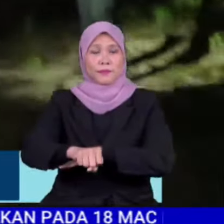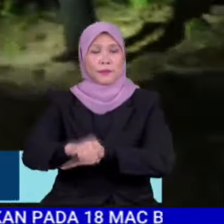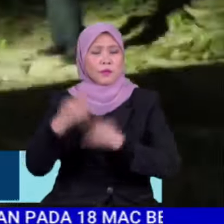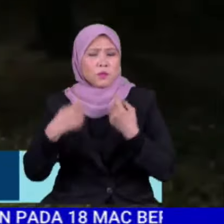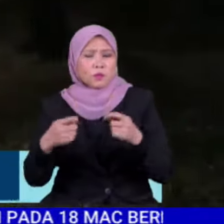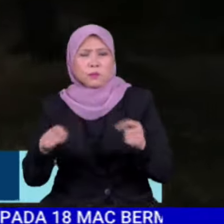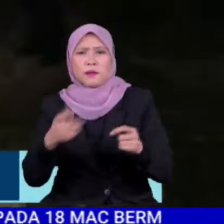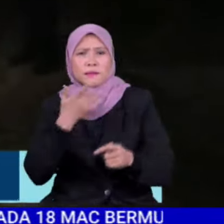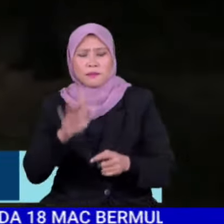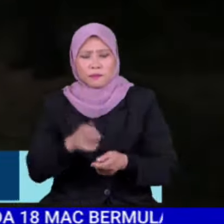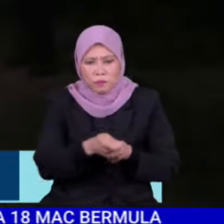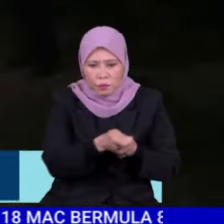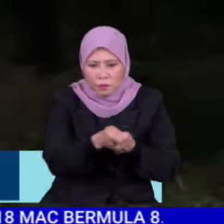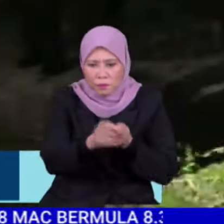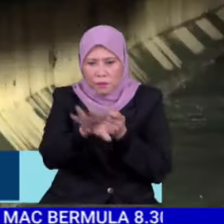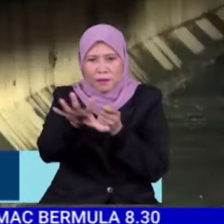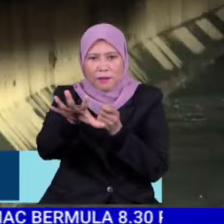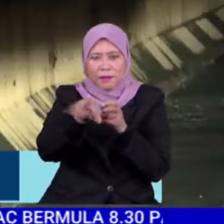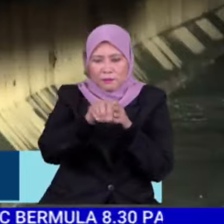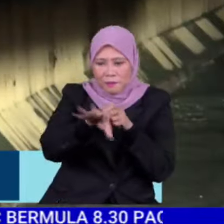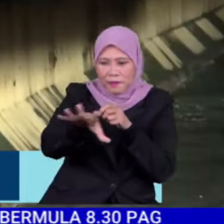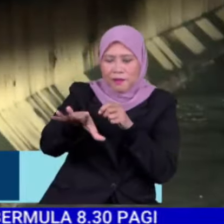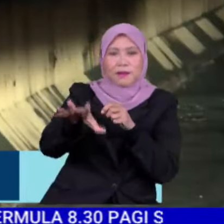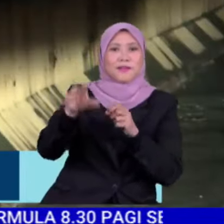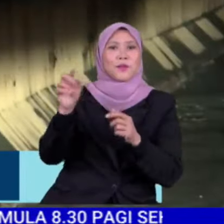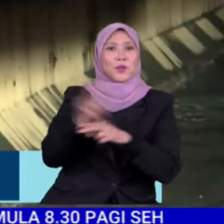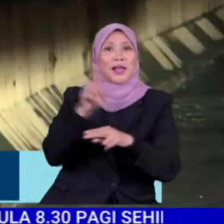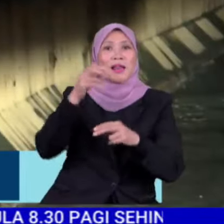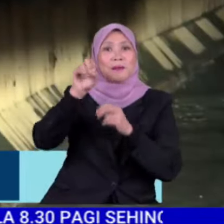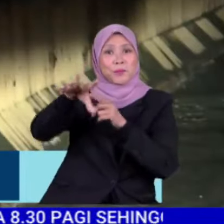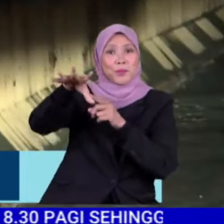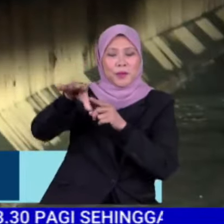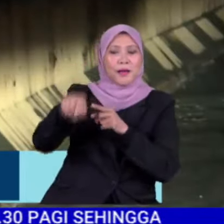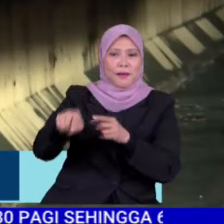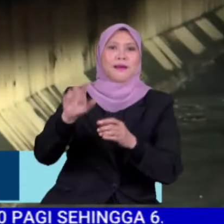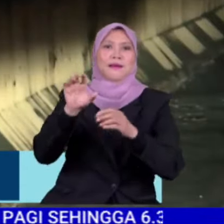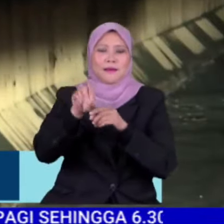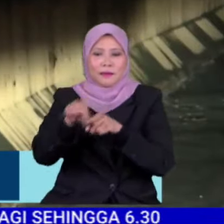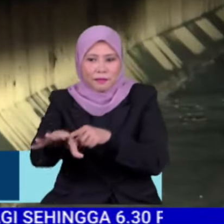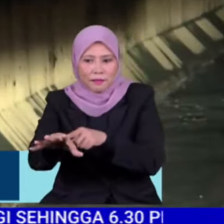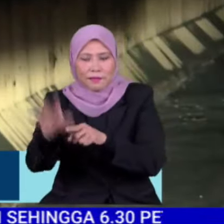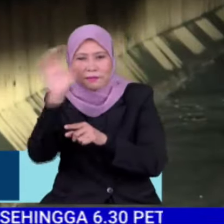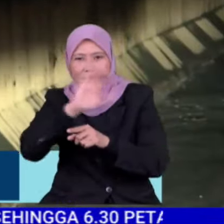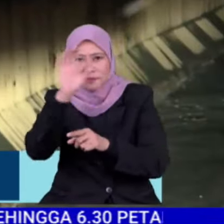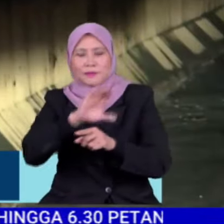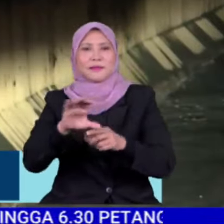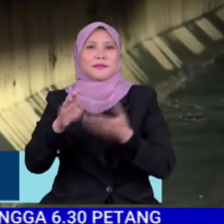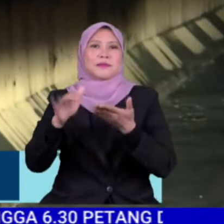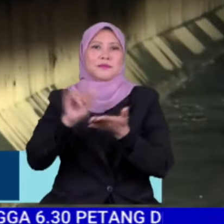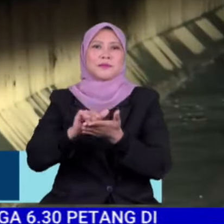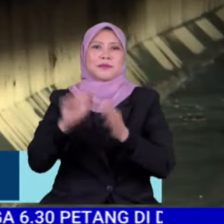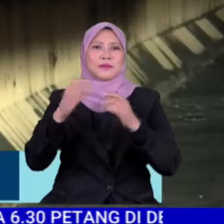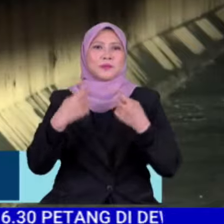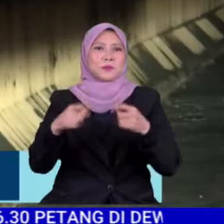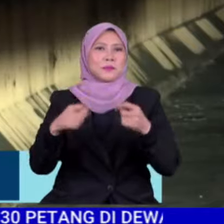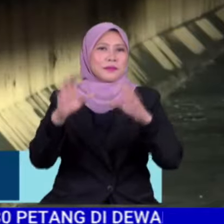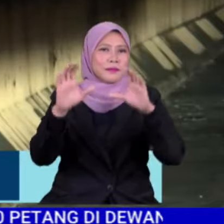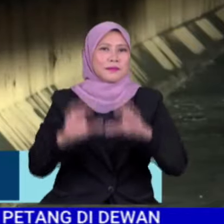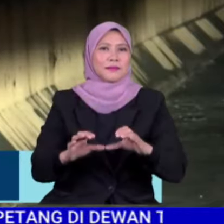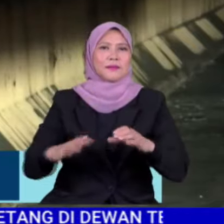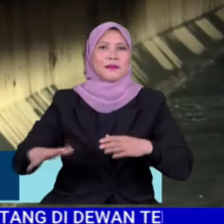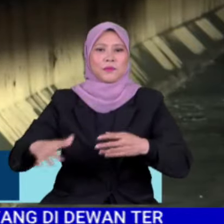mencuba nasib dengan menyuluh mata buaya menggunakan lampu. Ini merupakan satu kaedah untuk mengesan buaya yang yang terdapat di